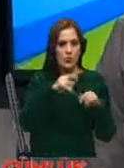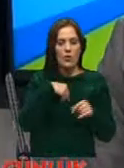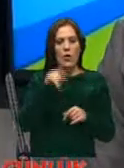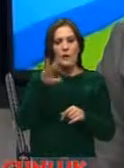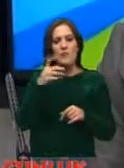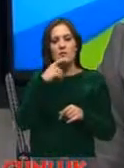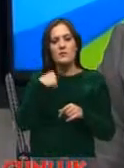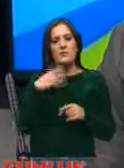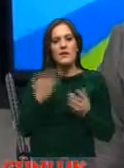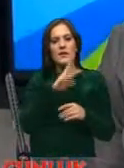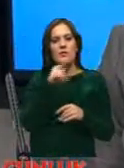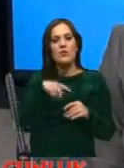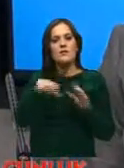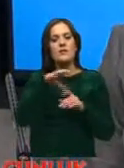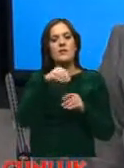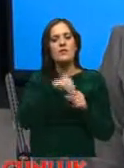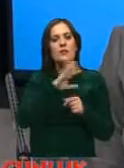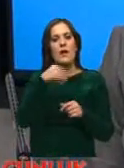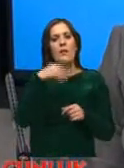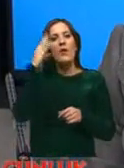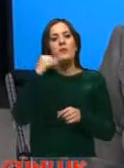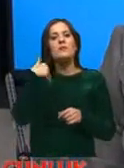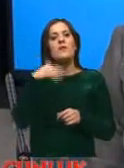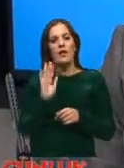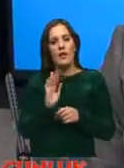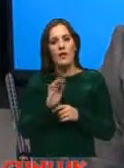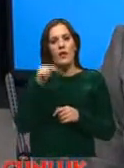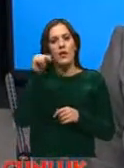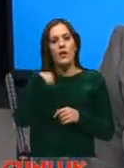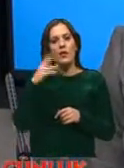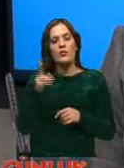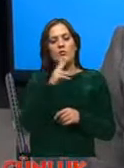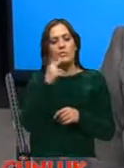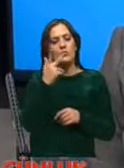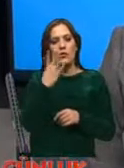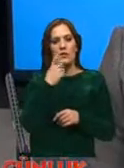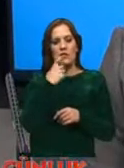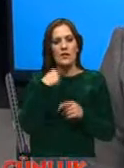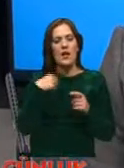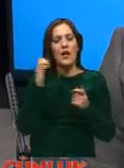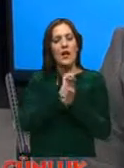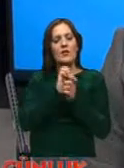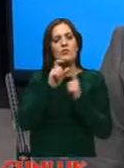yaş. Bizde ne yazık ki henüz o sınıflama çok oturmuş durumda değil. Biz son 3-4 yıldır aslında Aile ve